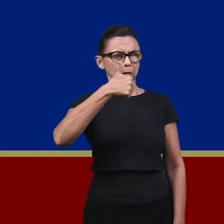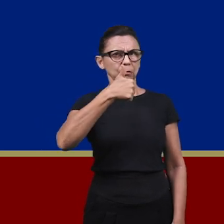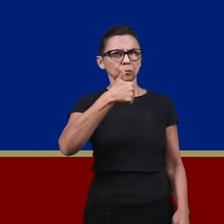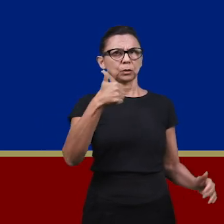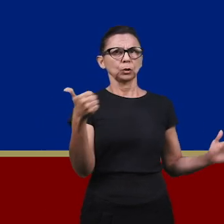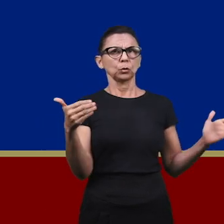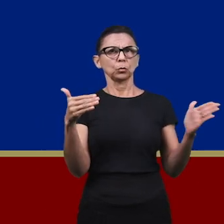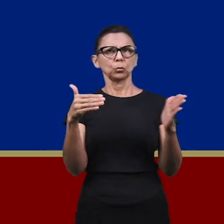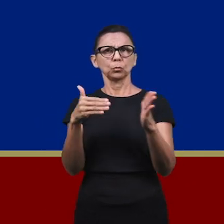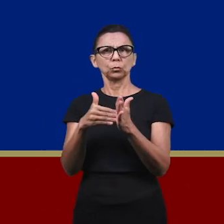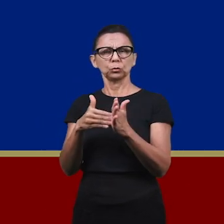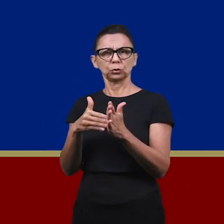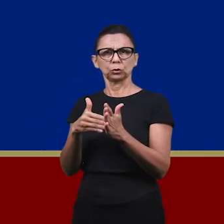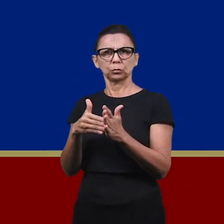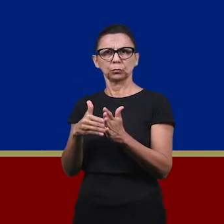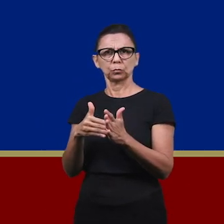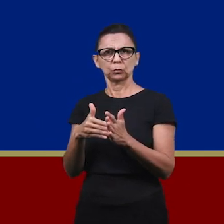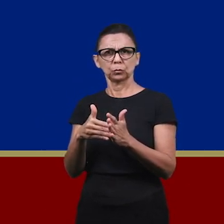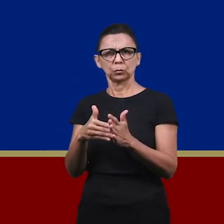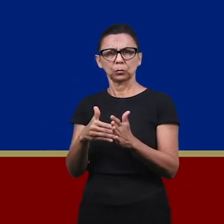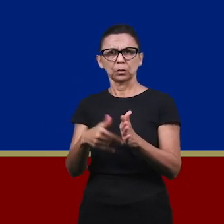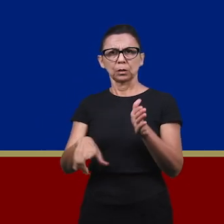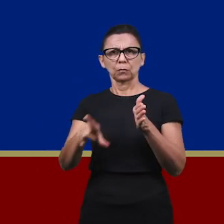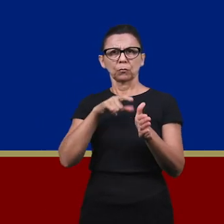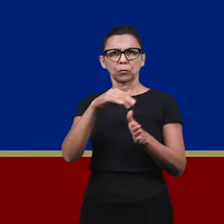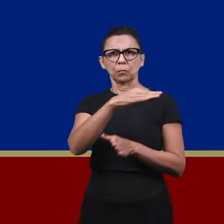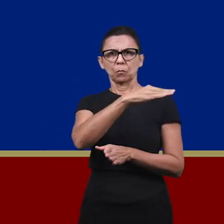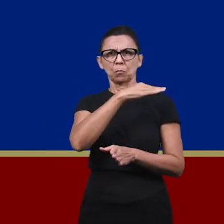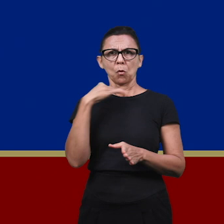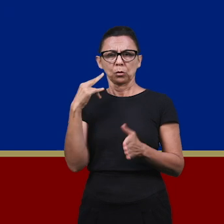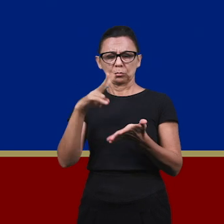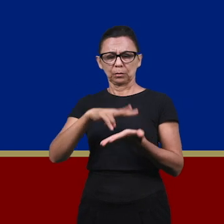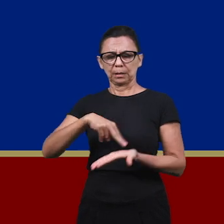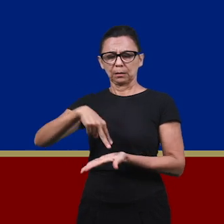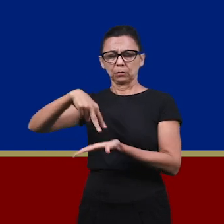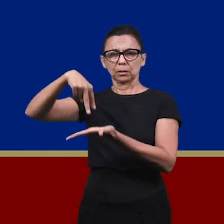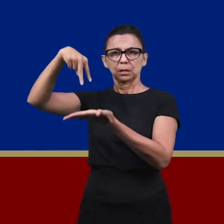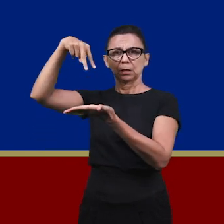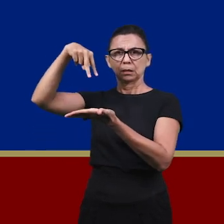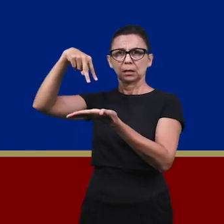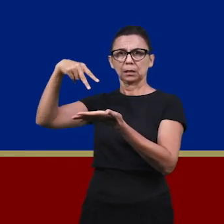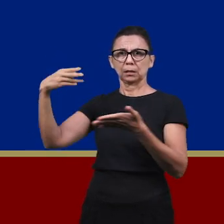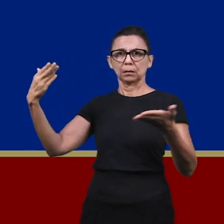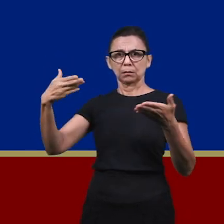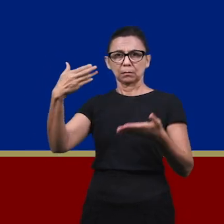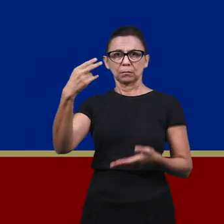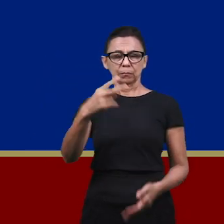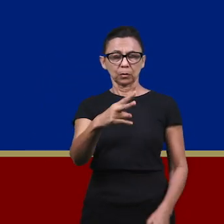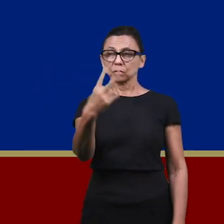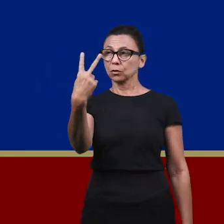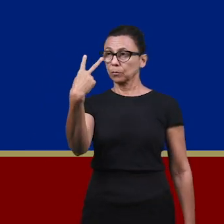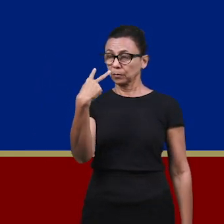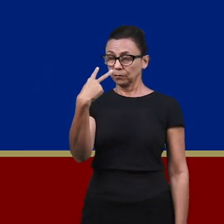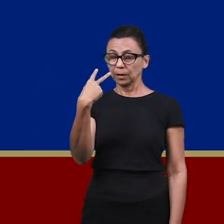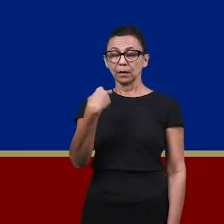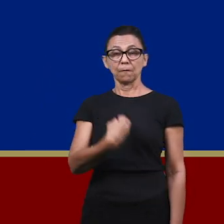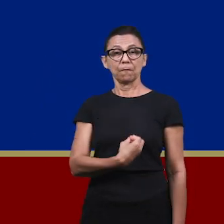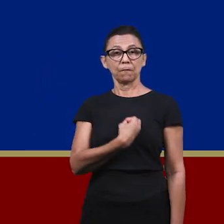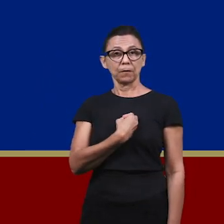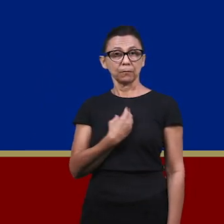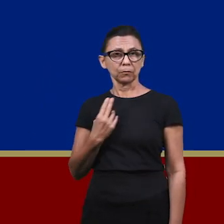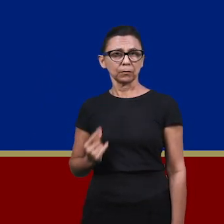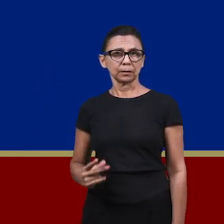Moi qui vis, j'étais mort, mais me voici, je suis vivant pour toujours.